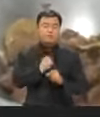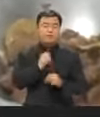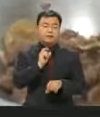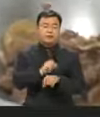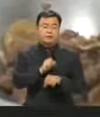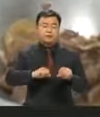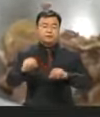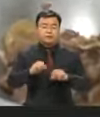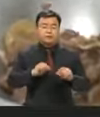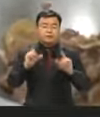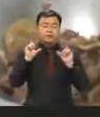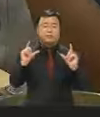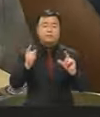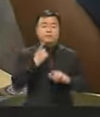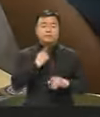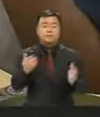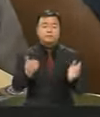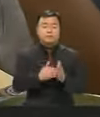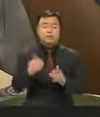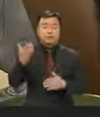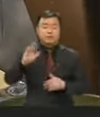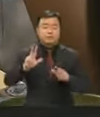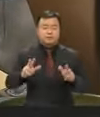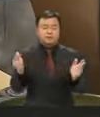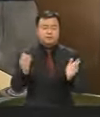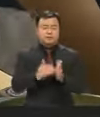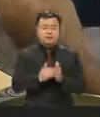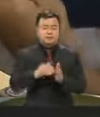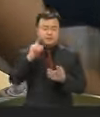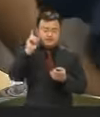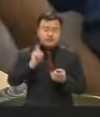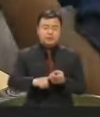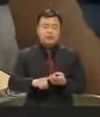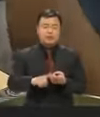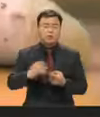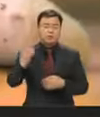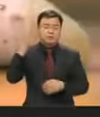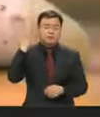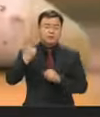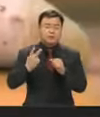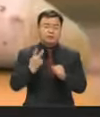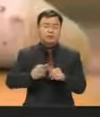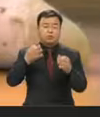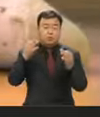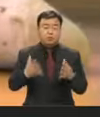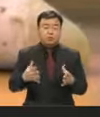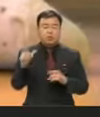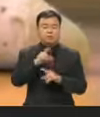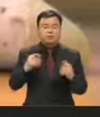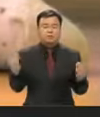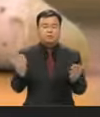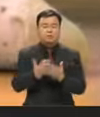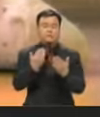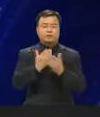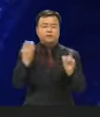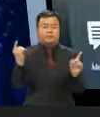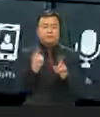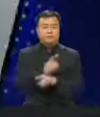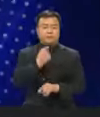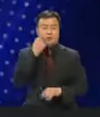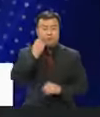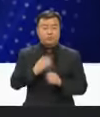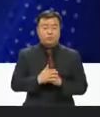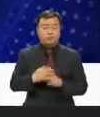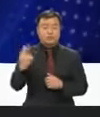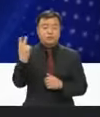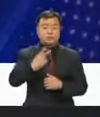바 있습니다. 하지만 아직까지 그대로 지난 2년 동안 한 발짝도 나아가지 못했습니다.